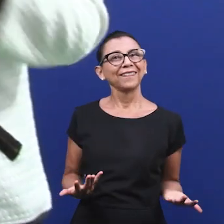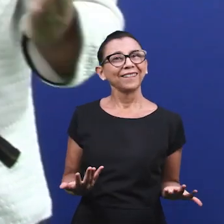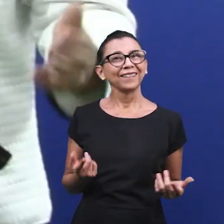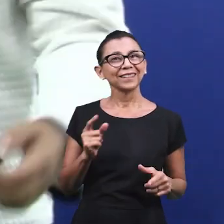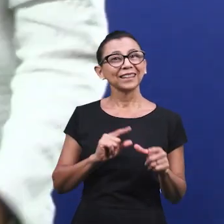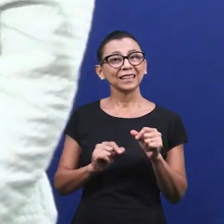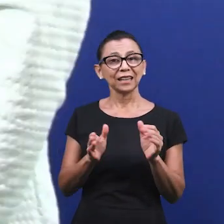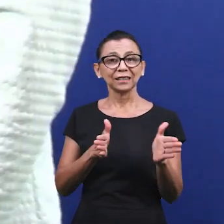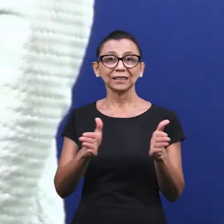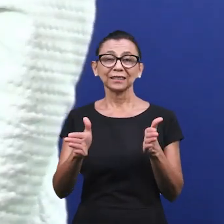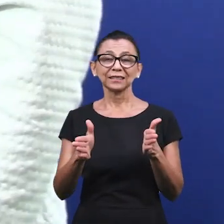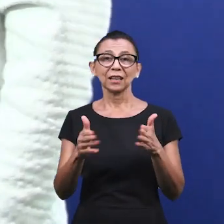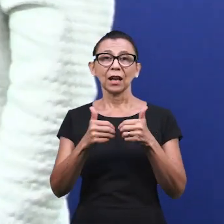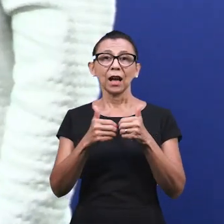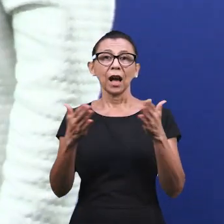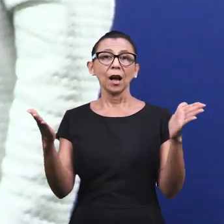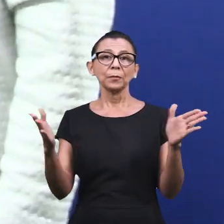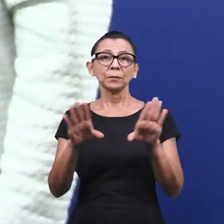vérité